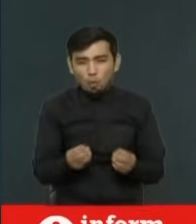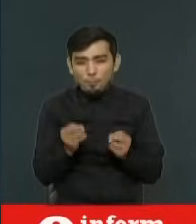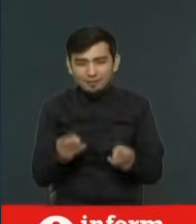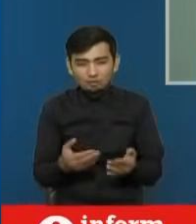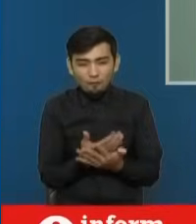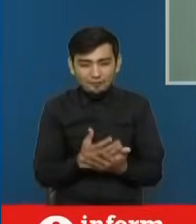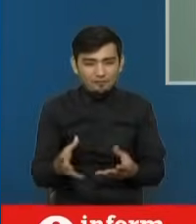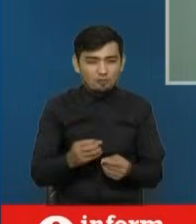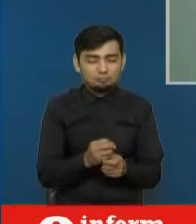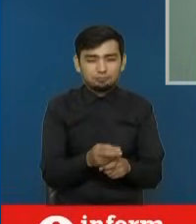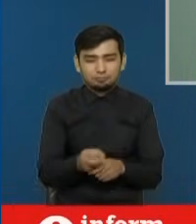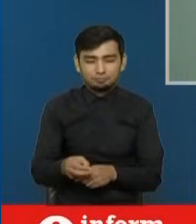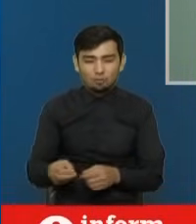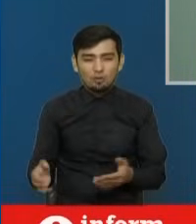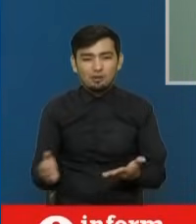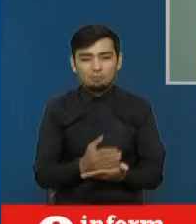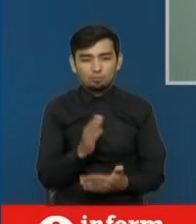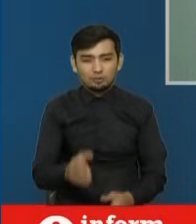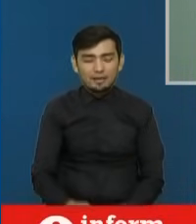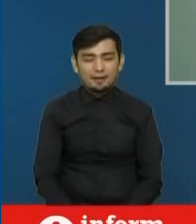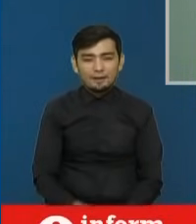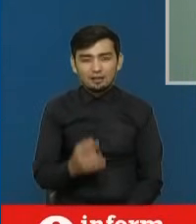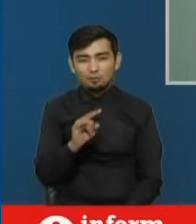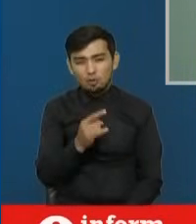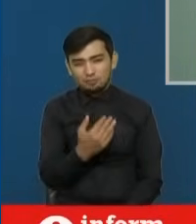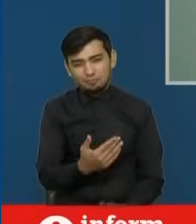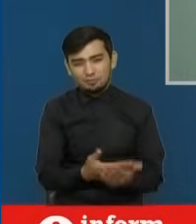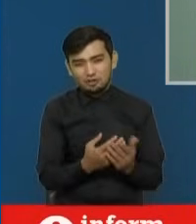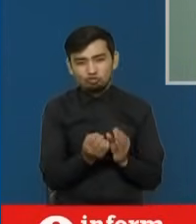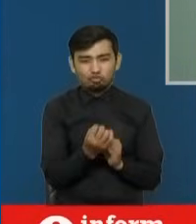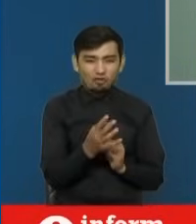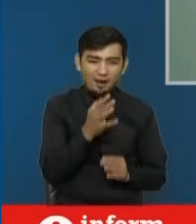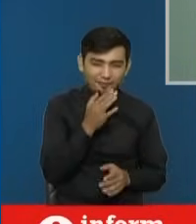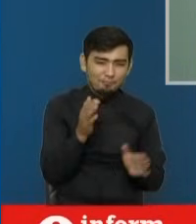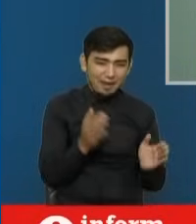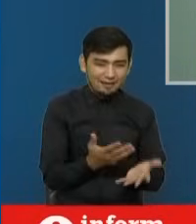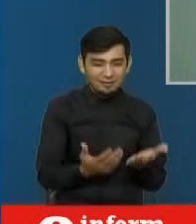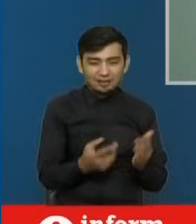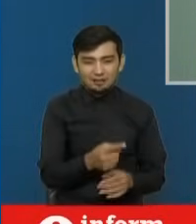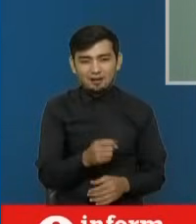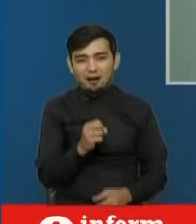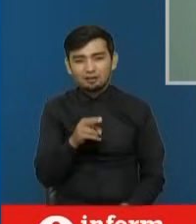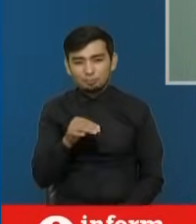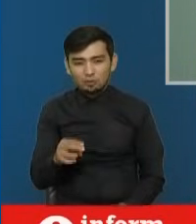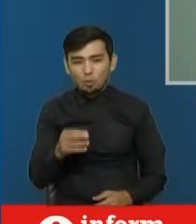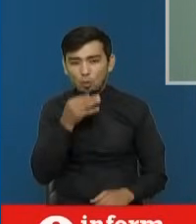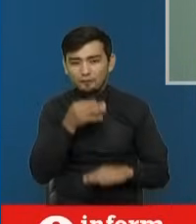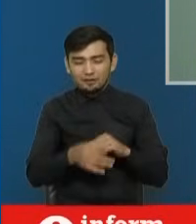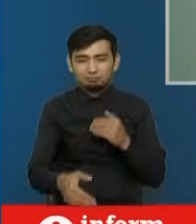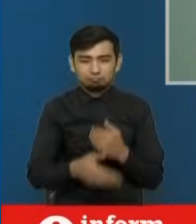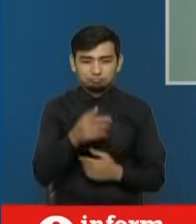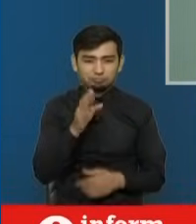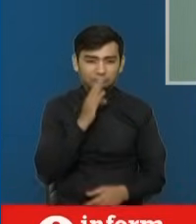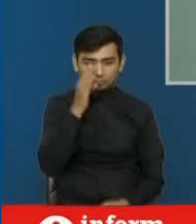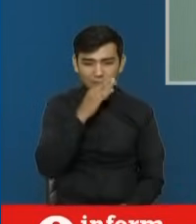информацию если ребёнок младше там возраста по-моему 14 лет то административную ответственность за кибербуллинг несёт